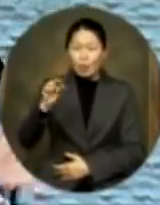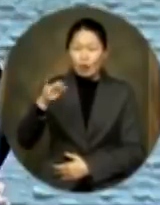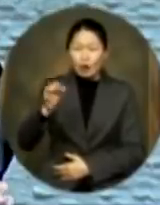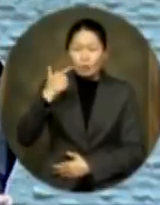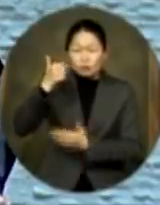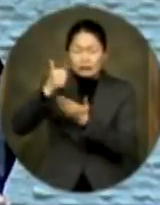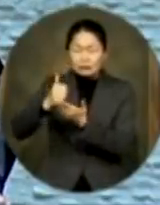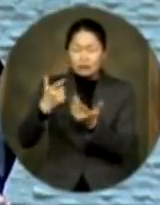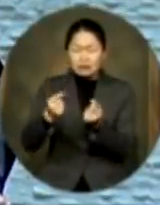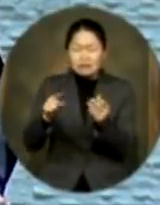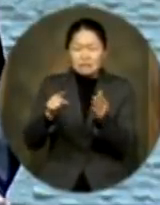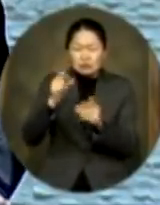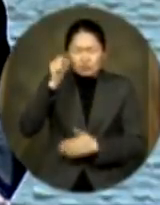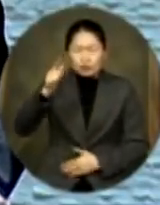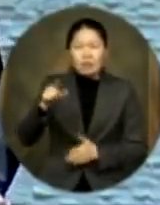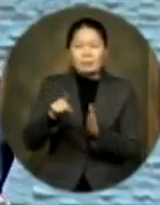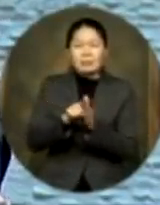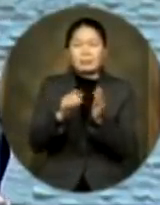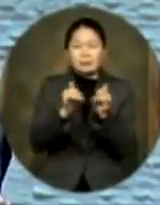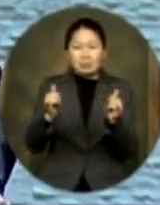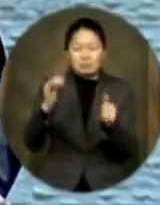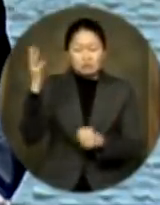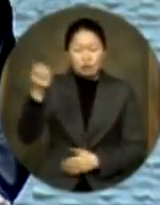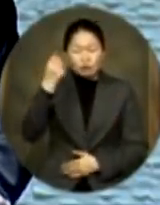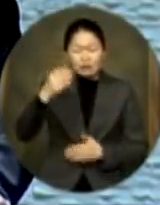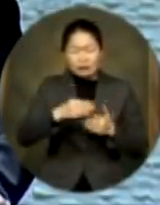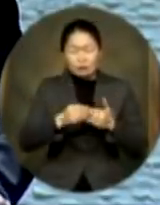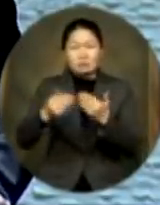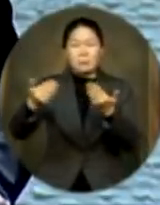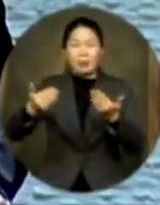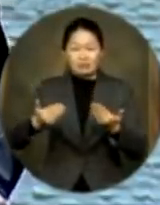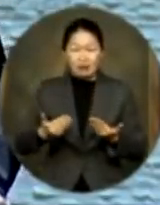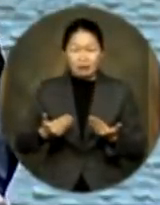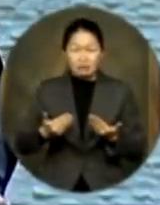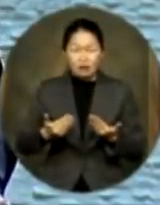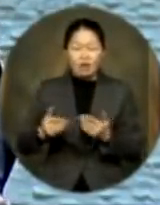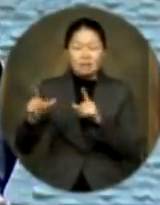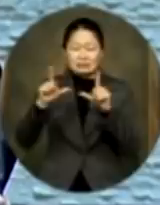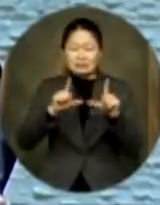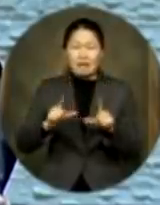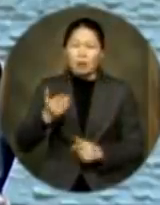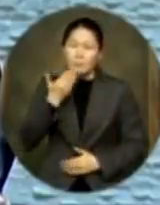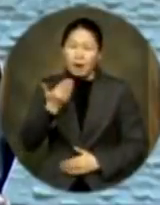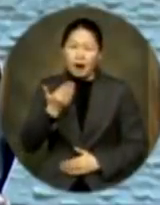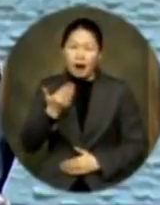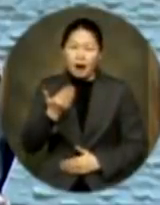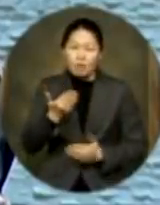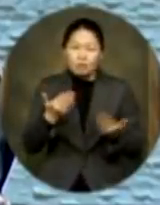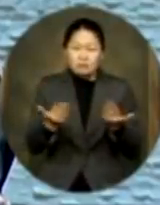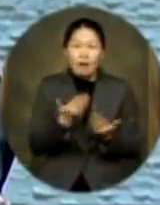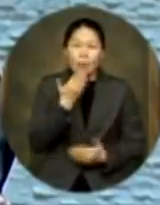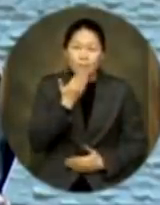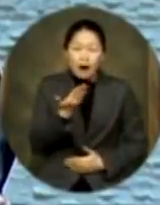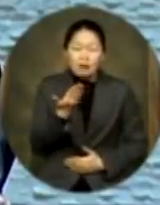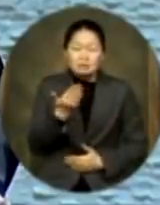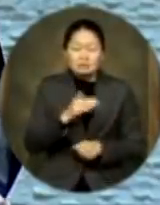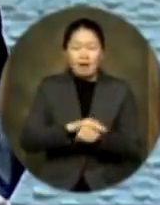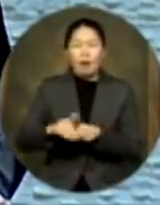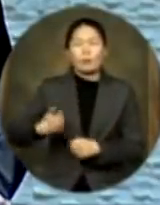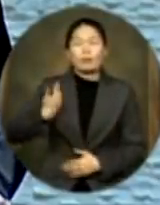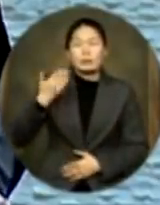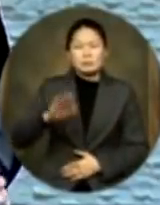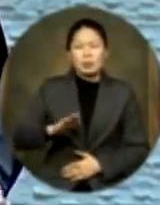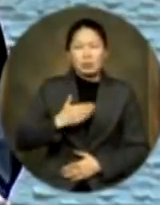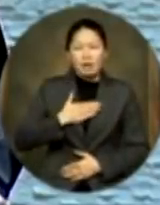사람들은 성령의 인도하심을 받아서 살기도 하고 사역도 할지 모르겠지만 아요